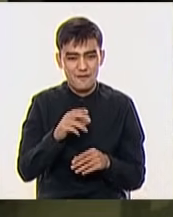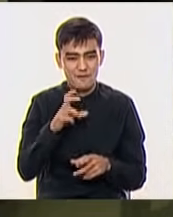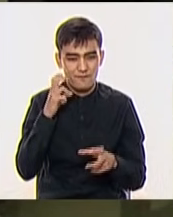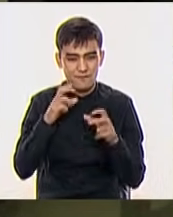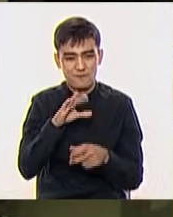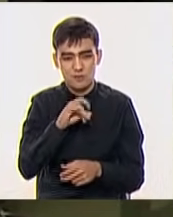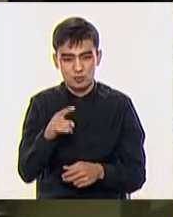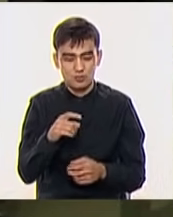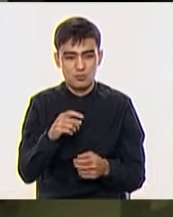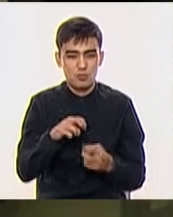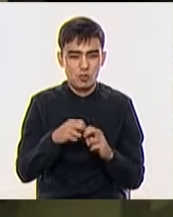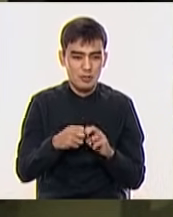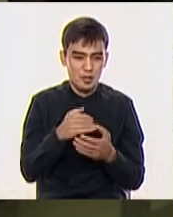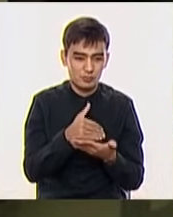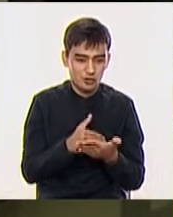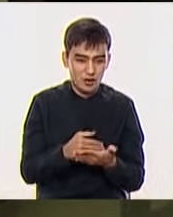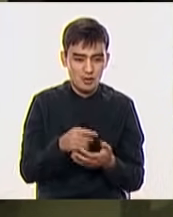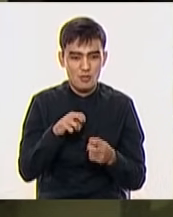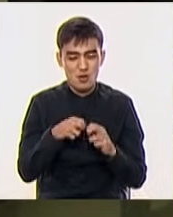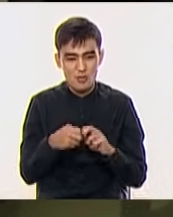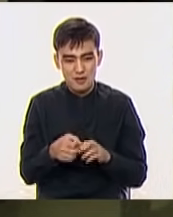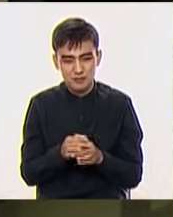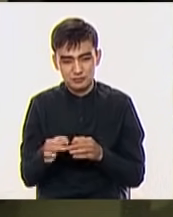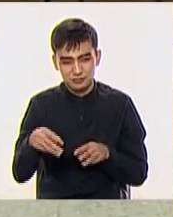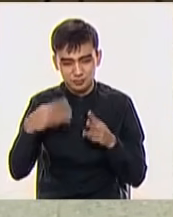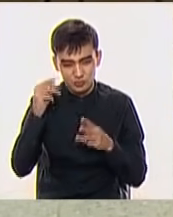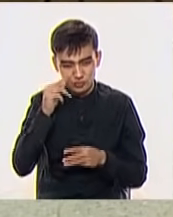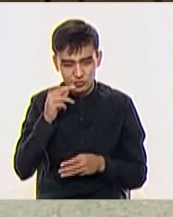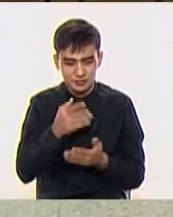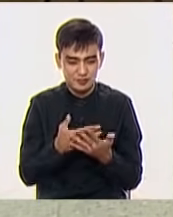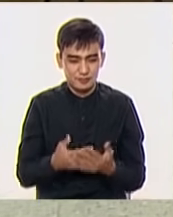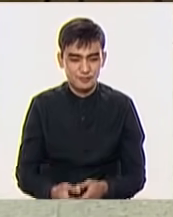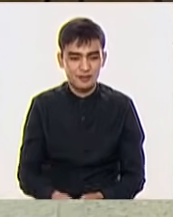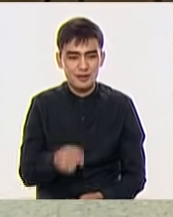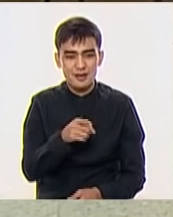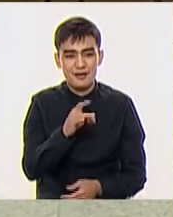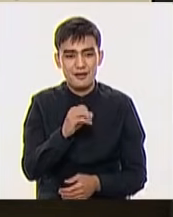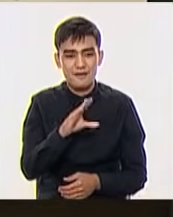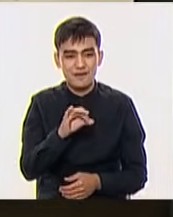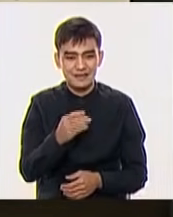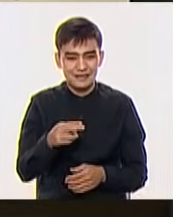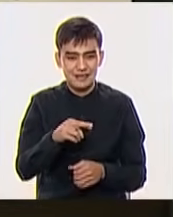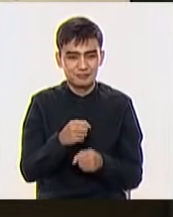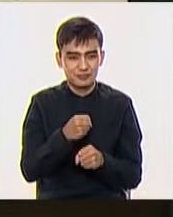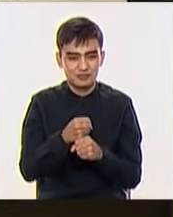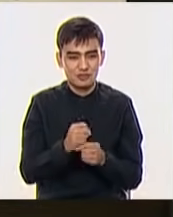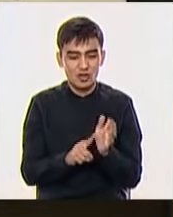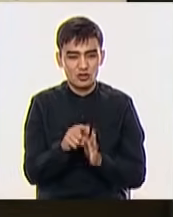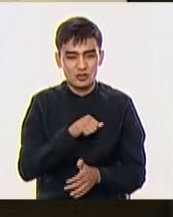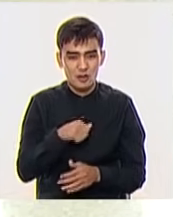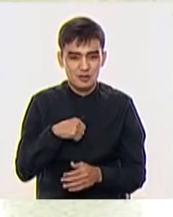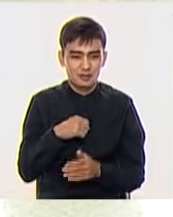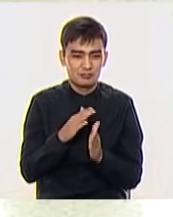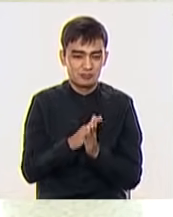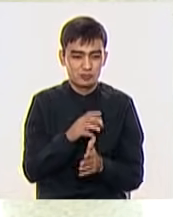с расписанием, проблемы с этим дистанционным обучением. Между тем, ревизию здесь начали проводить именно по обращению самих